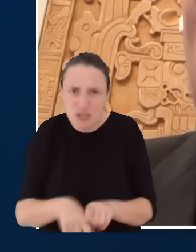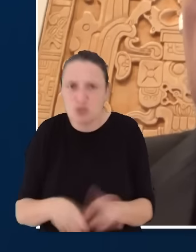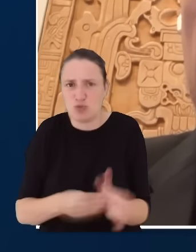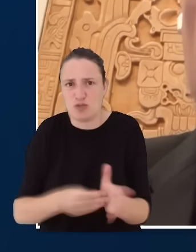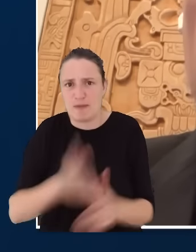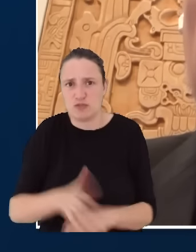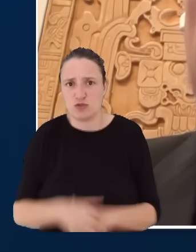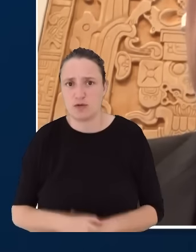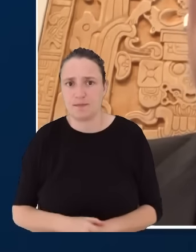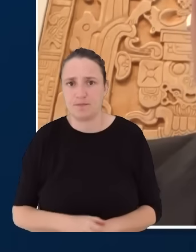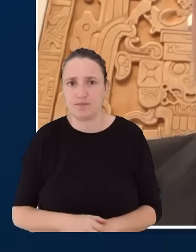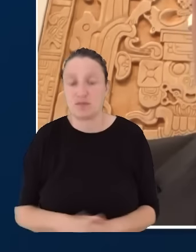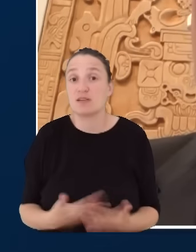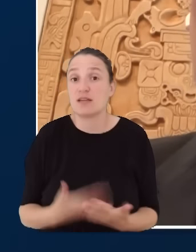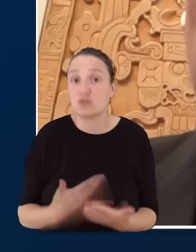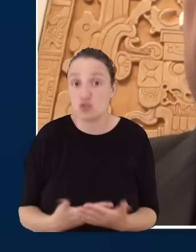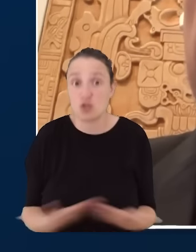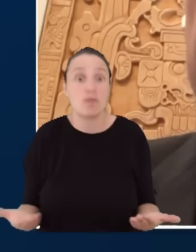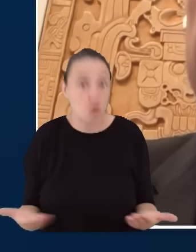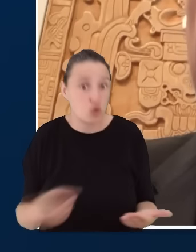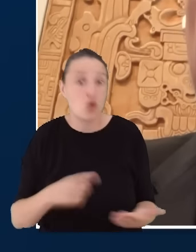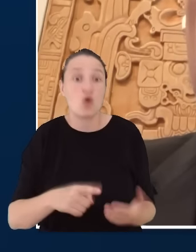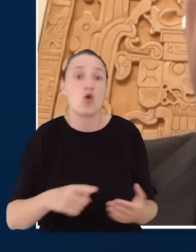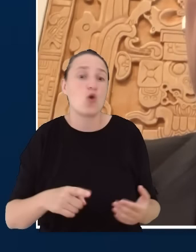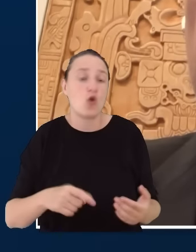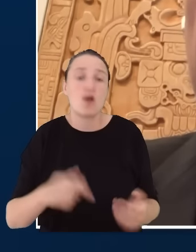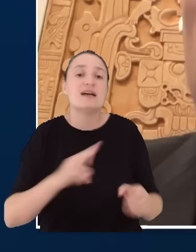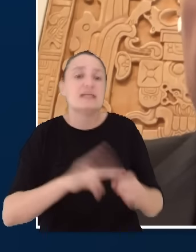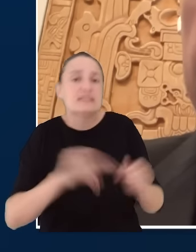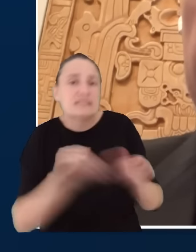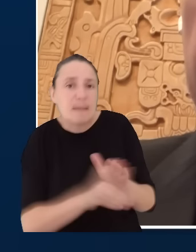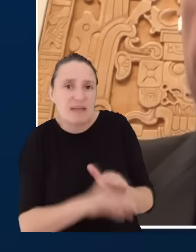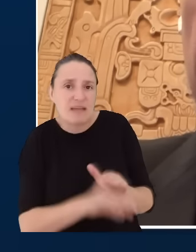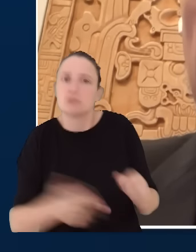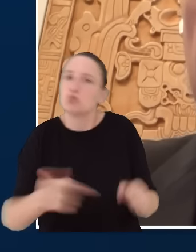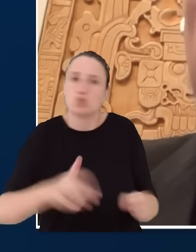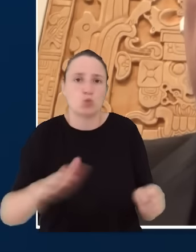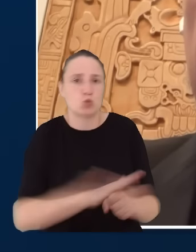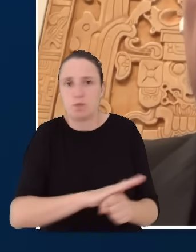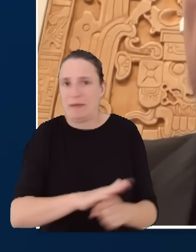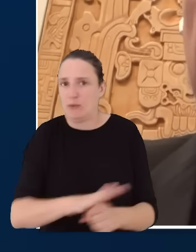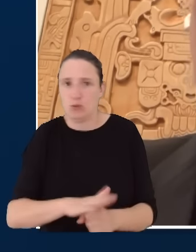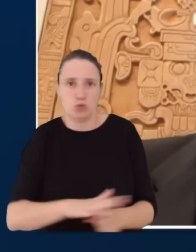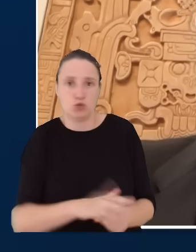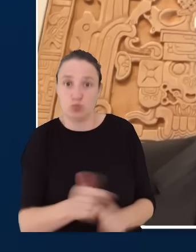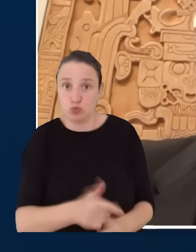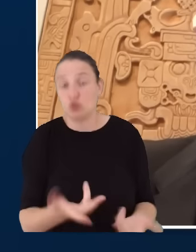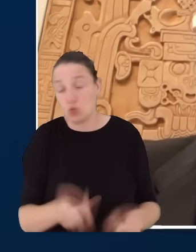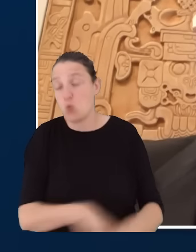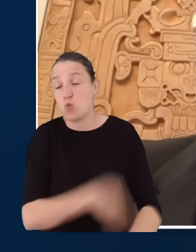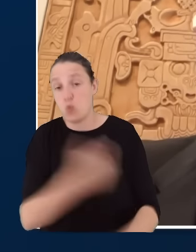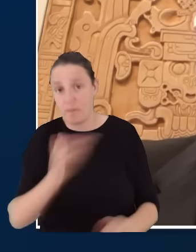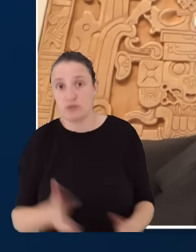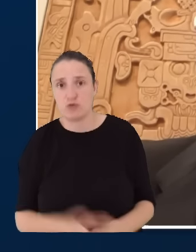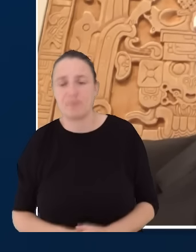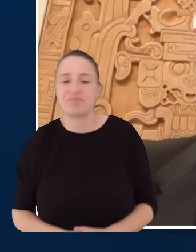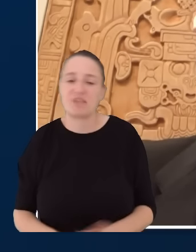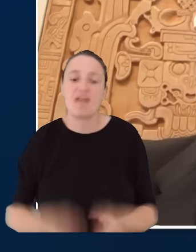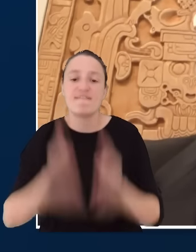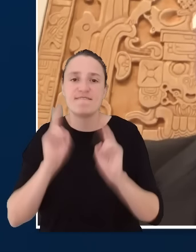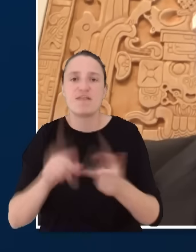potrzebować, ponieważ tyle trwa uzupełnianie zapasów amunicyjnych. Fakt numer dwa, jest